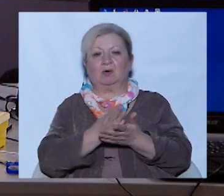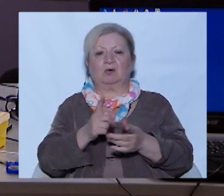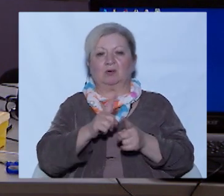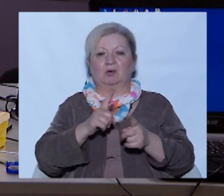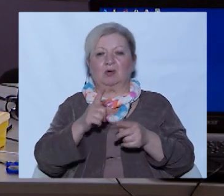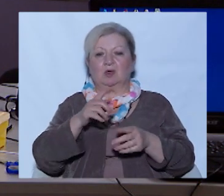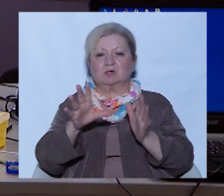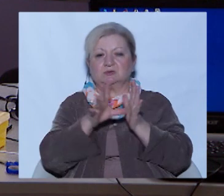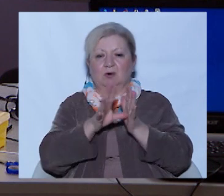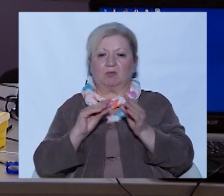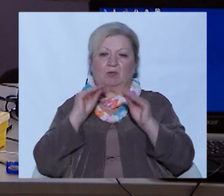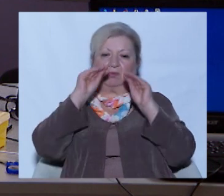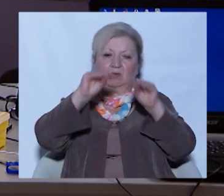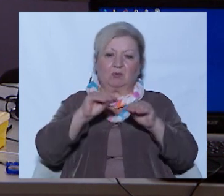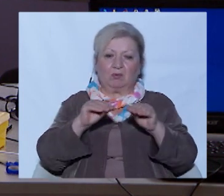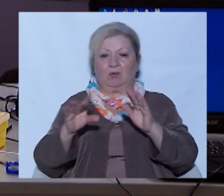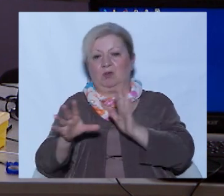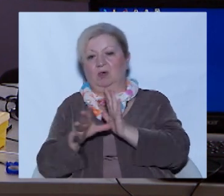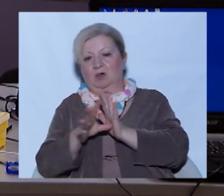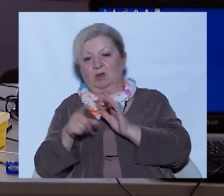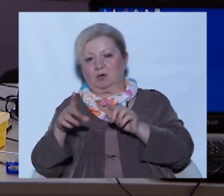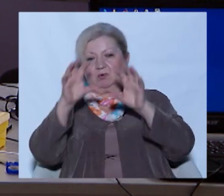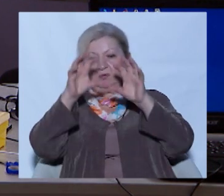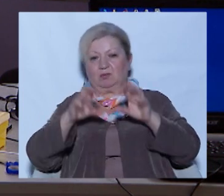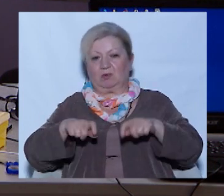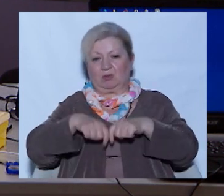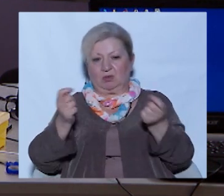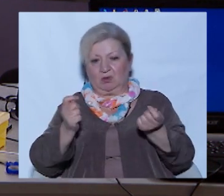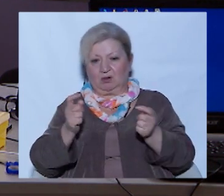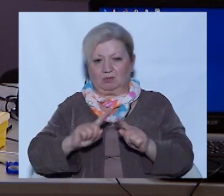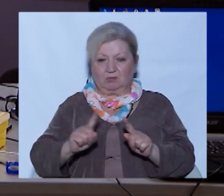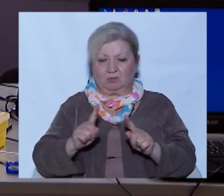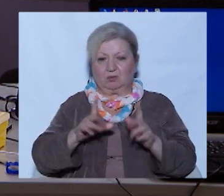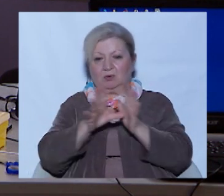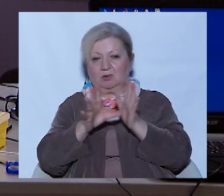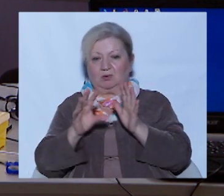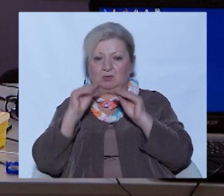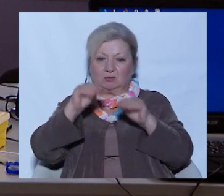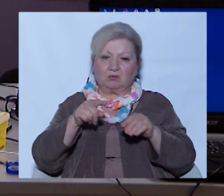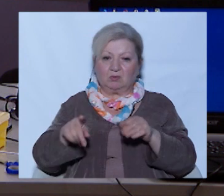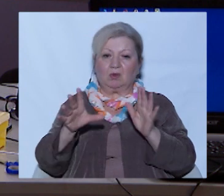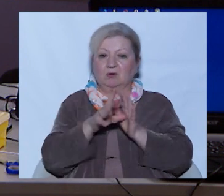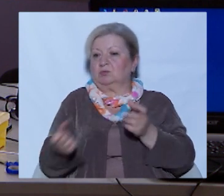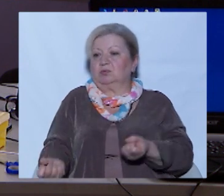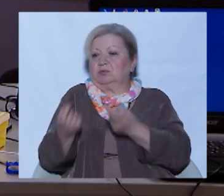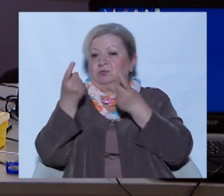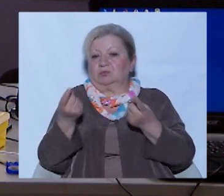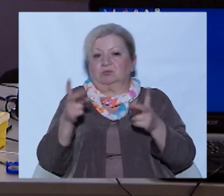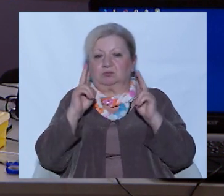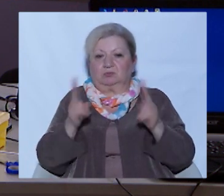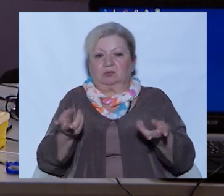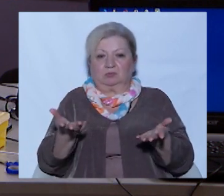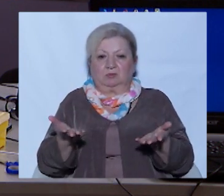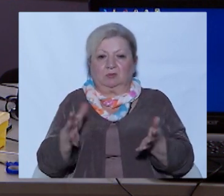რაღა გამოდის ძაბვა, გავზარდეთ და ენერგიის მუდმივობის კანონი დაირღვა, რაღა გვიჭირს, გავზარდეთ ძაბვა და ენერგია გაჩნდა